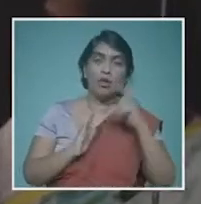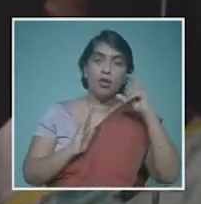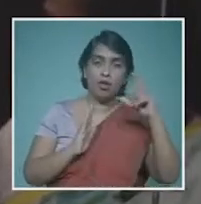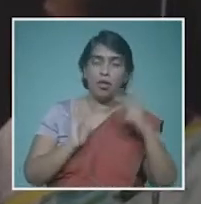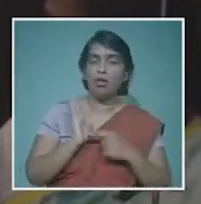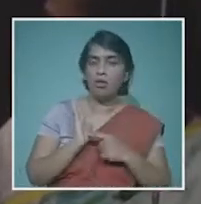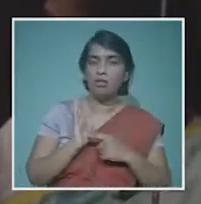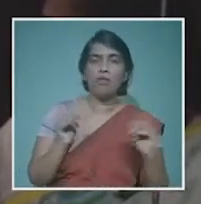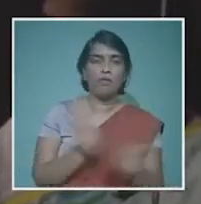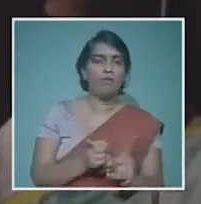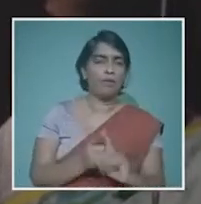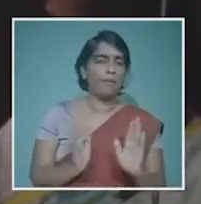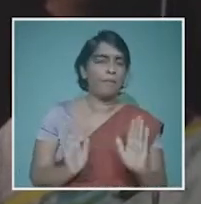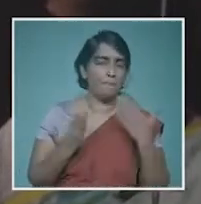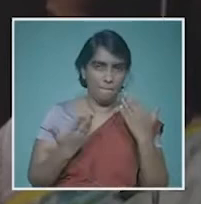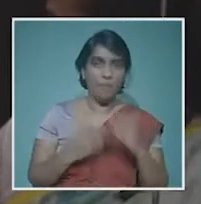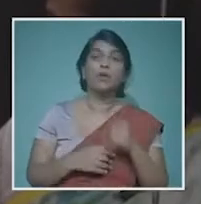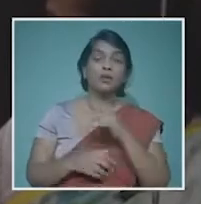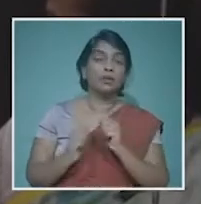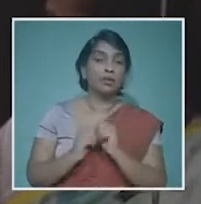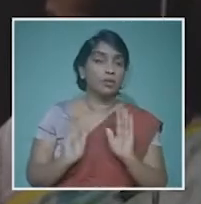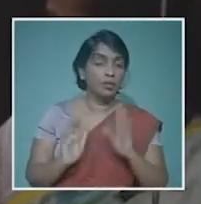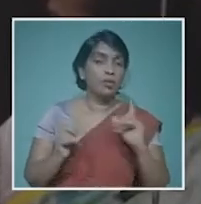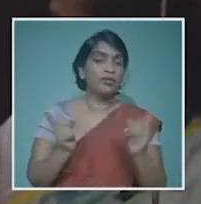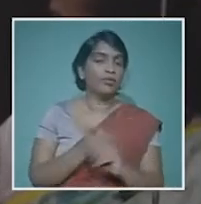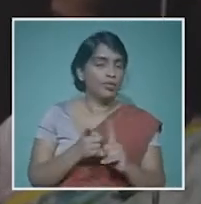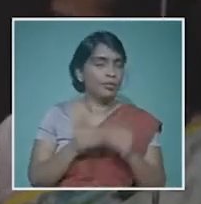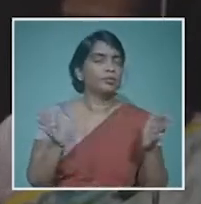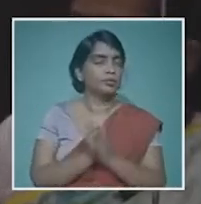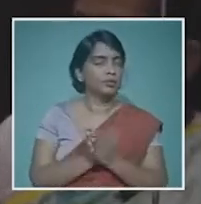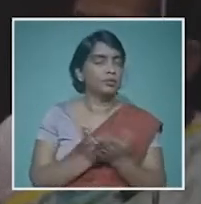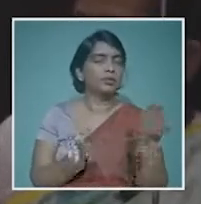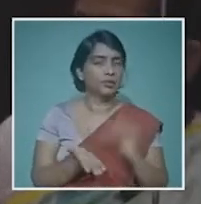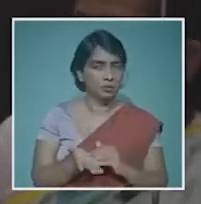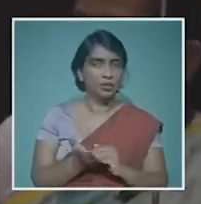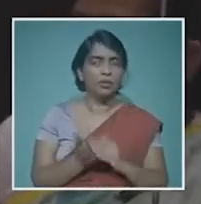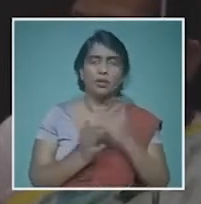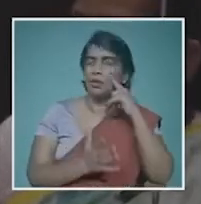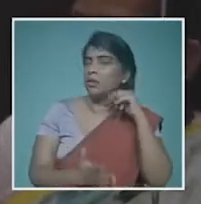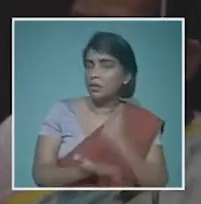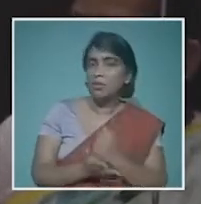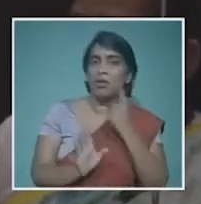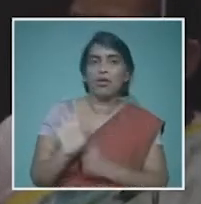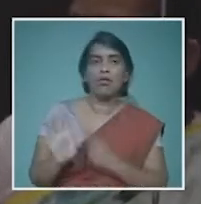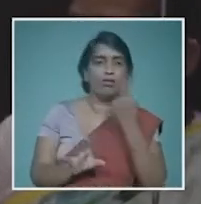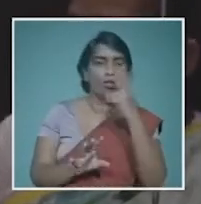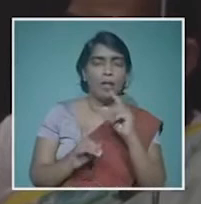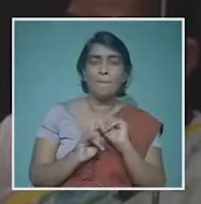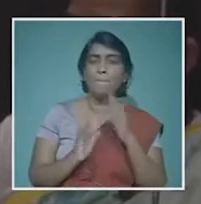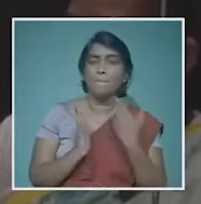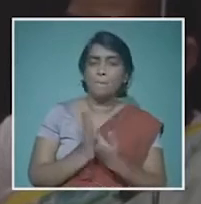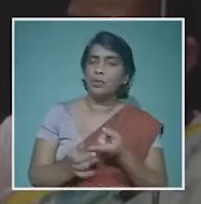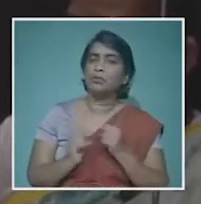යුද්ධයක් නිර්මාණය වෙලා තිබුණා. ඒ නිර්මාණය වෙච්ච යුද්ධෙත් එක්කම ආපහු බොහොම අමාරුවෙන් අවුරුදු 12ක් එක ප්‍රතිපත්තියක් අරගෙන